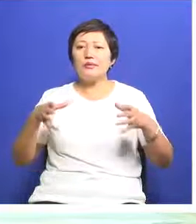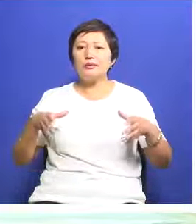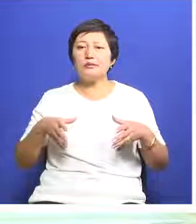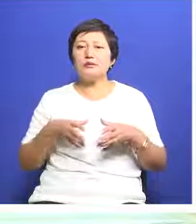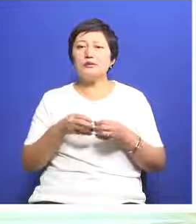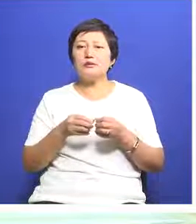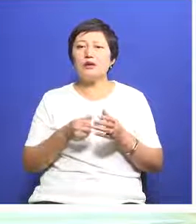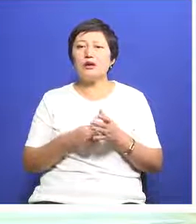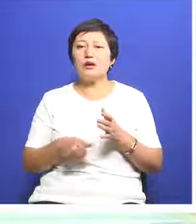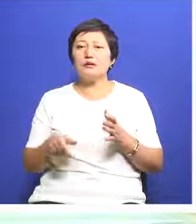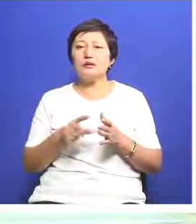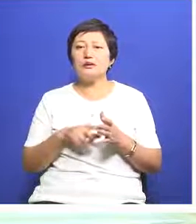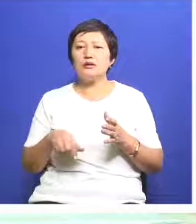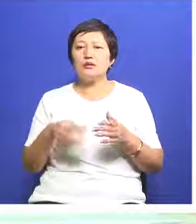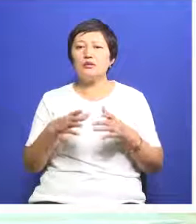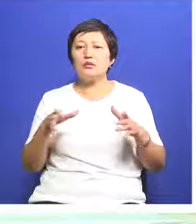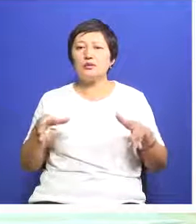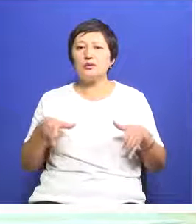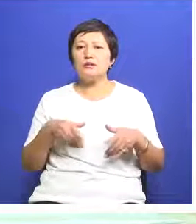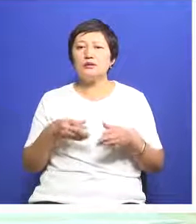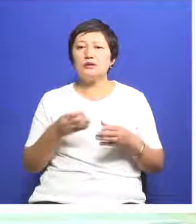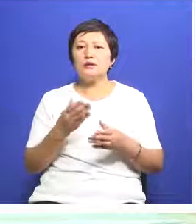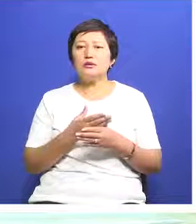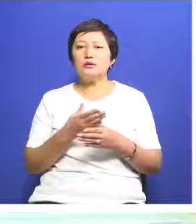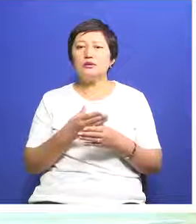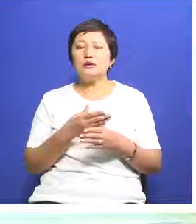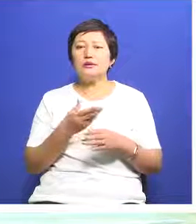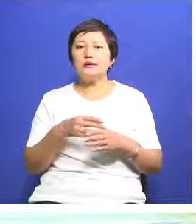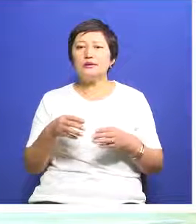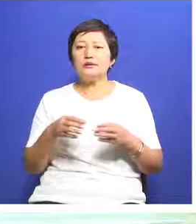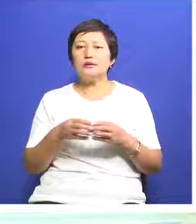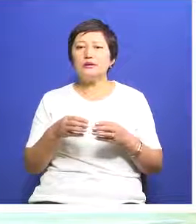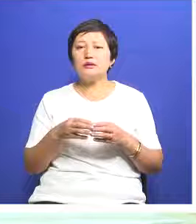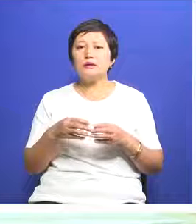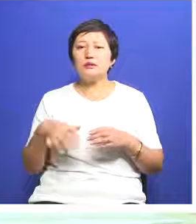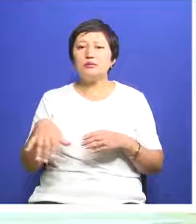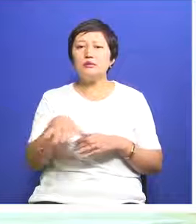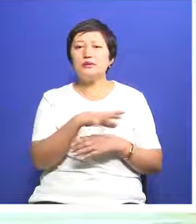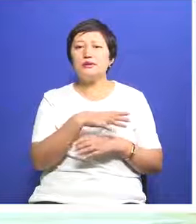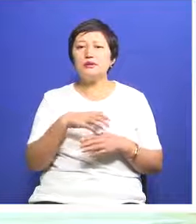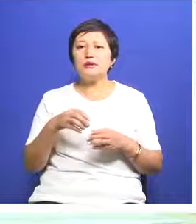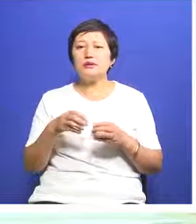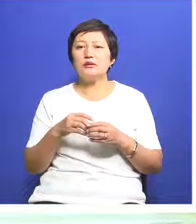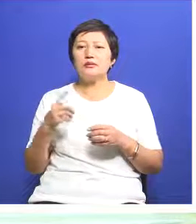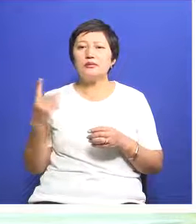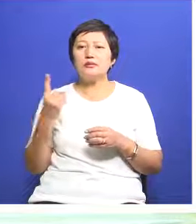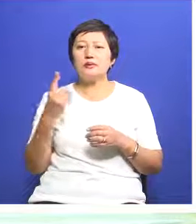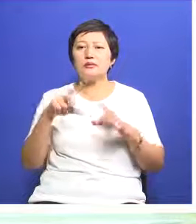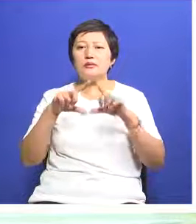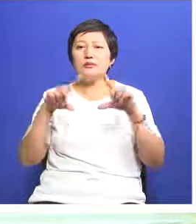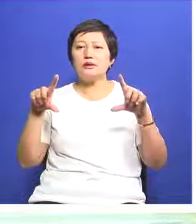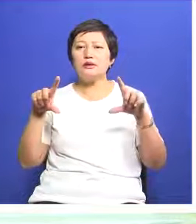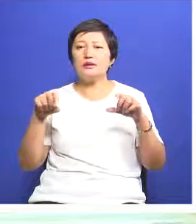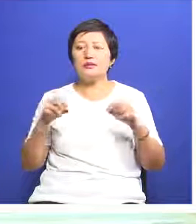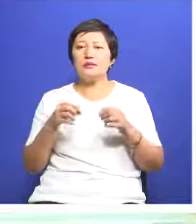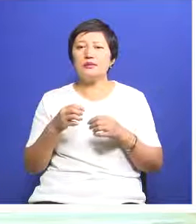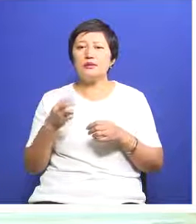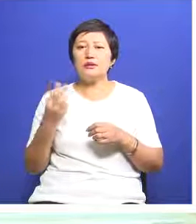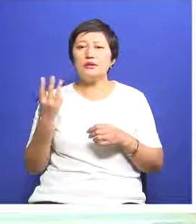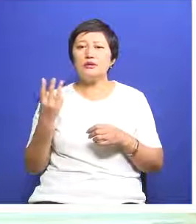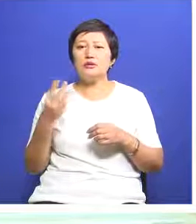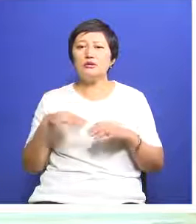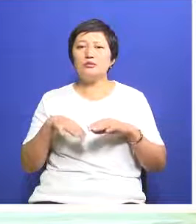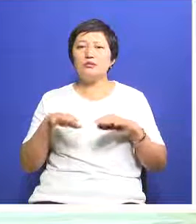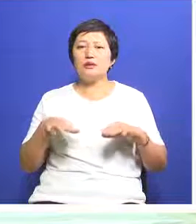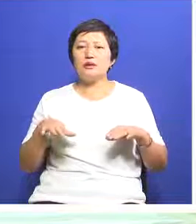саны 650-дей отбасы құрайды. Біздің ауылда бір мектеп, үш